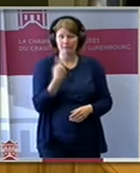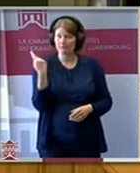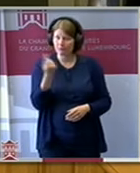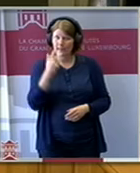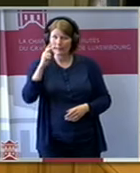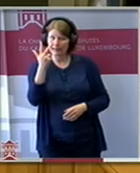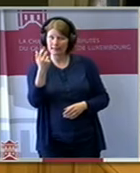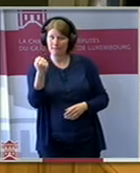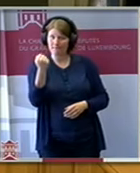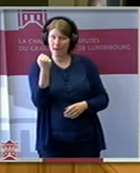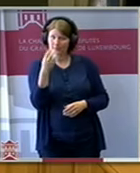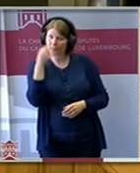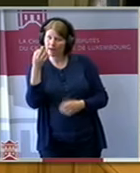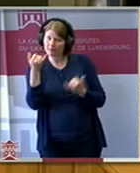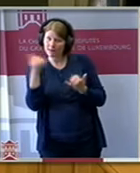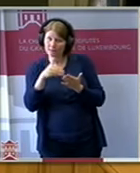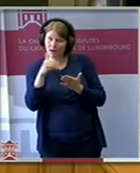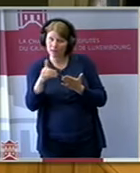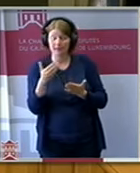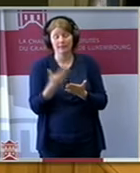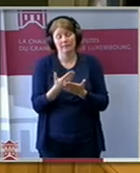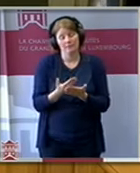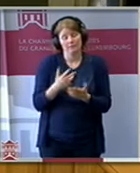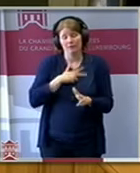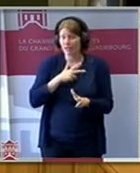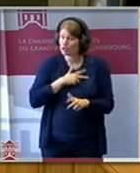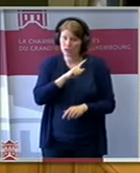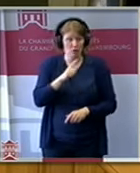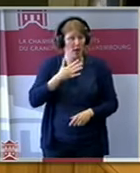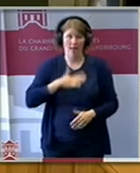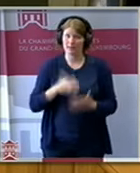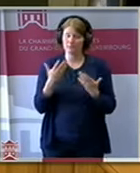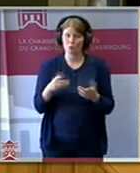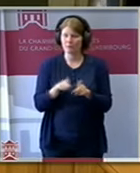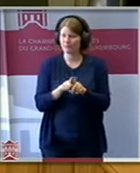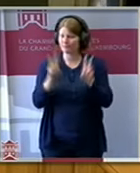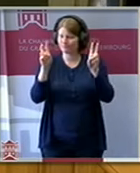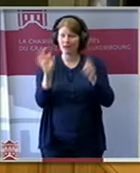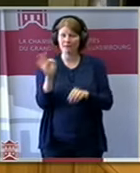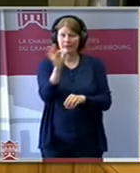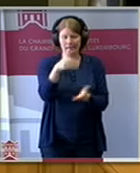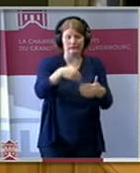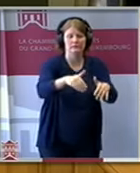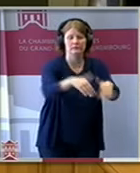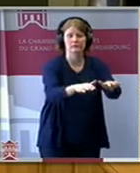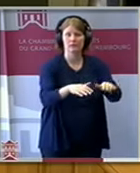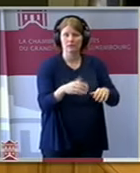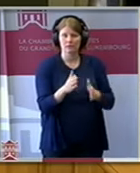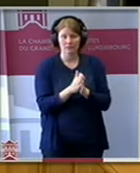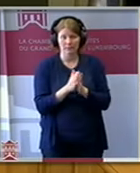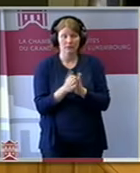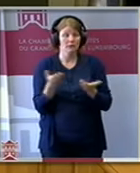weitergeht. Davon auch aufgesehen. Also, das wirklich dieser Gräbe, so wie ein mega bisschen so weggescheucht zu gehen, ich passt ab,